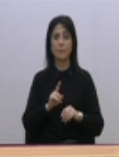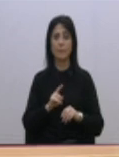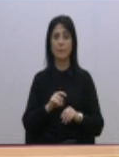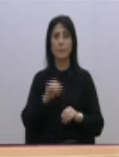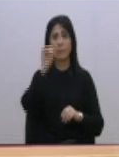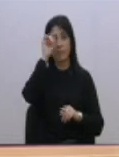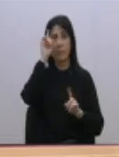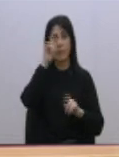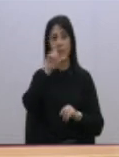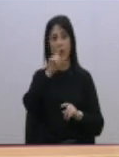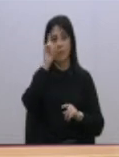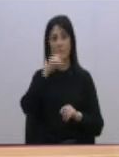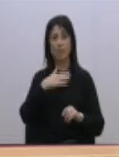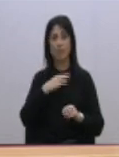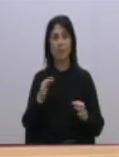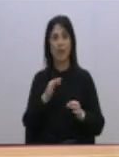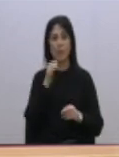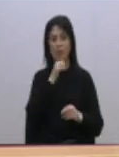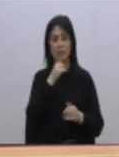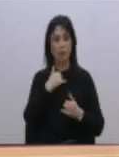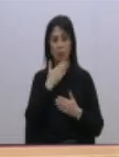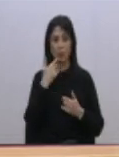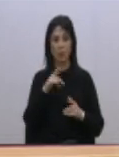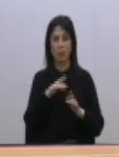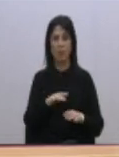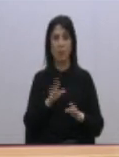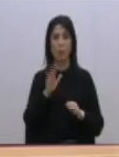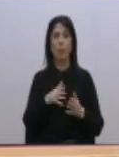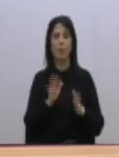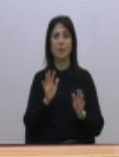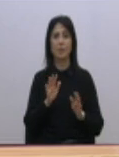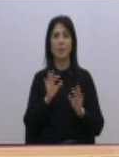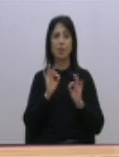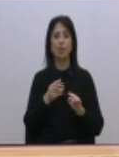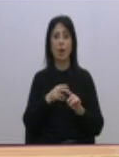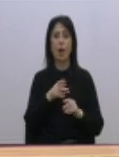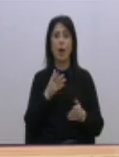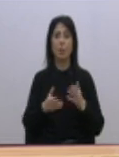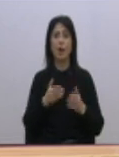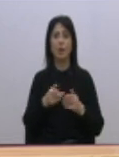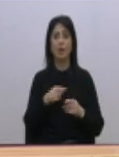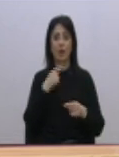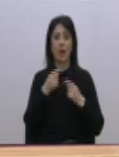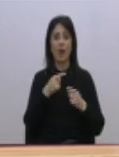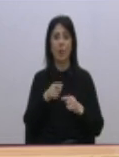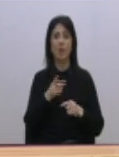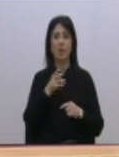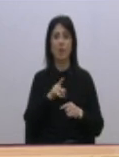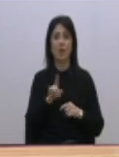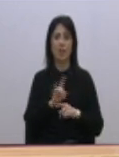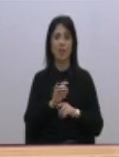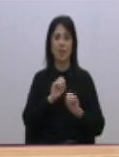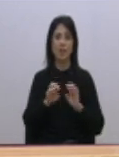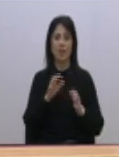ღმერთმა იცის და ხალხმა იცის, რომ ჩვენ არაფერი დასამალი არ აგვაქვს ამ საქმეში. Უფრო მეტიც, სწორედ აი ამ ალბათ აი ამ ლაპარაკებისთვის იყო ეს